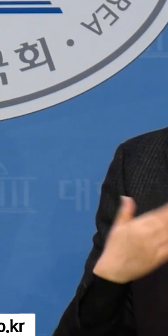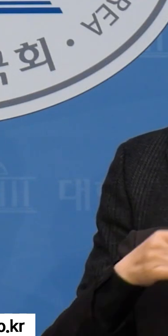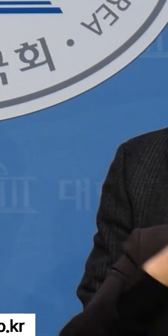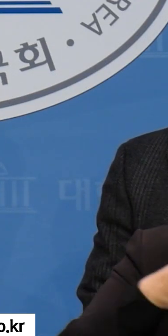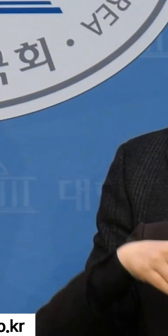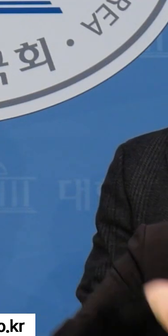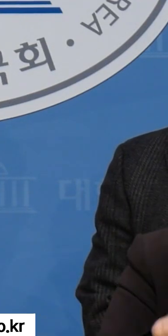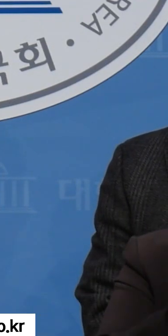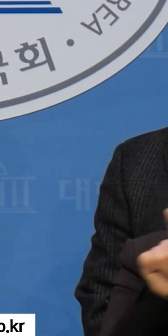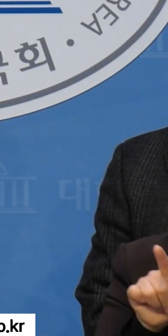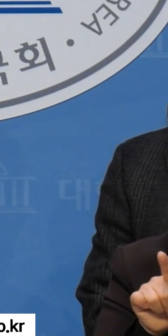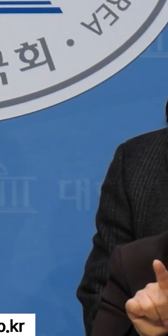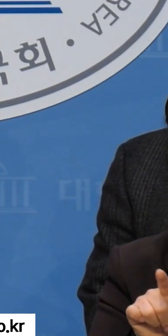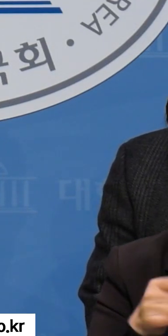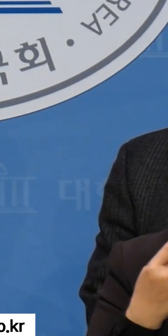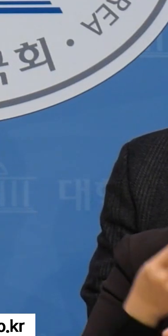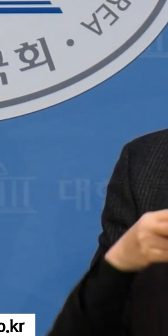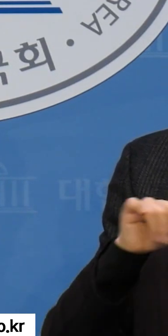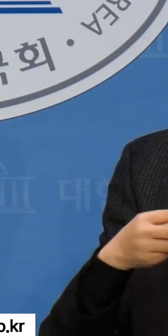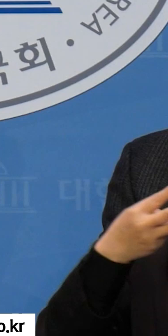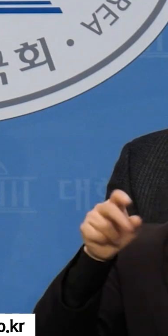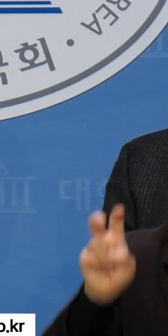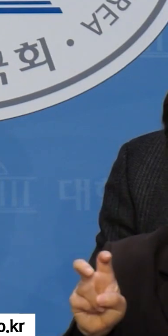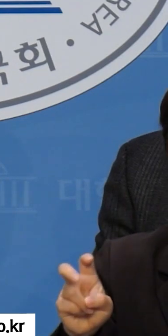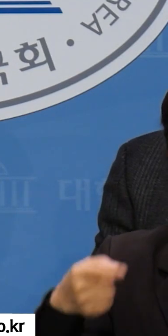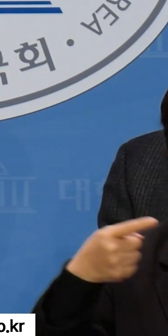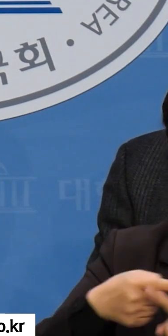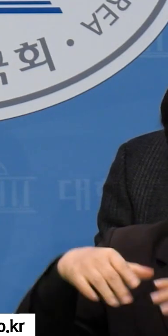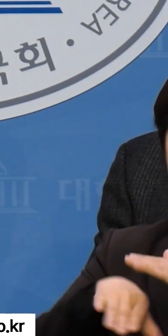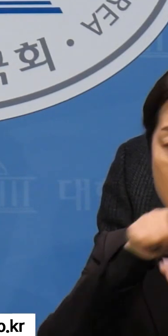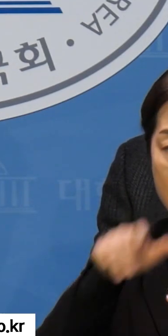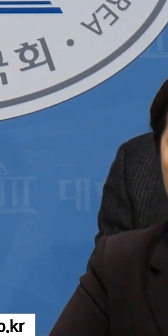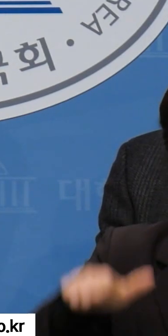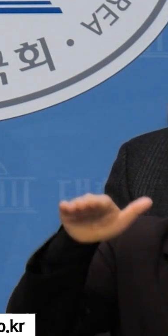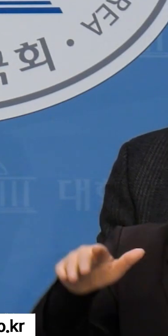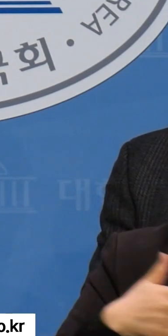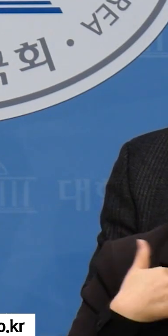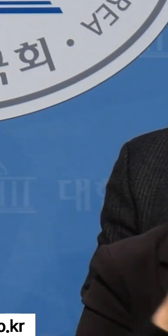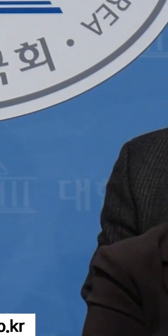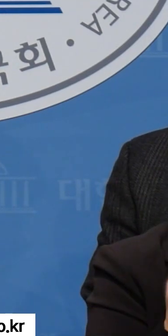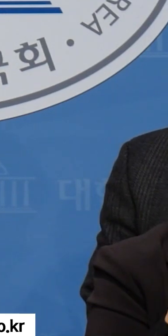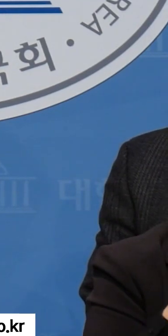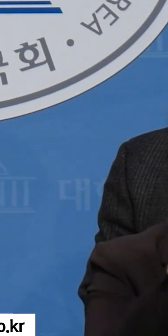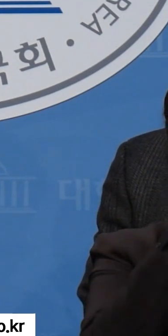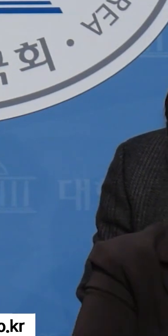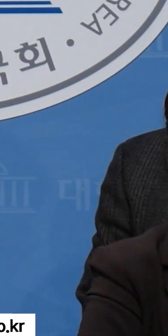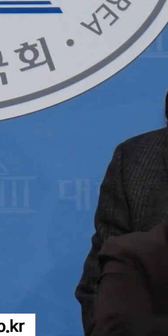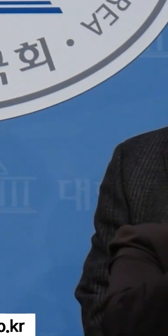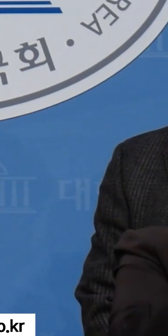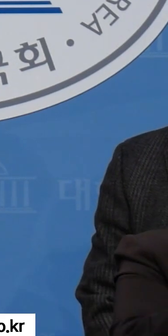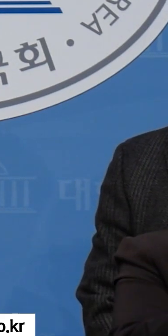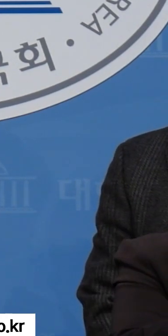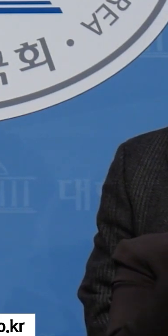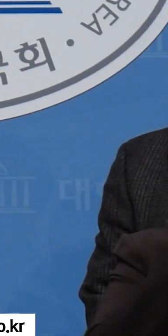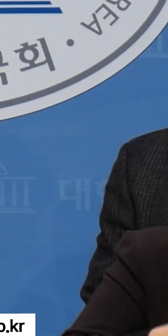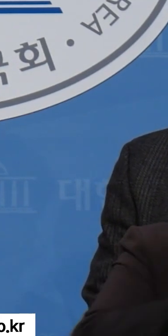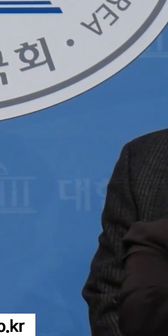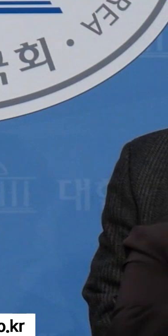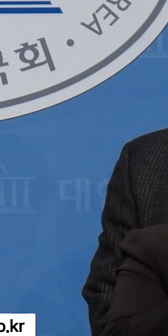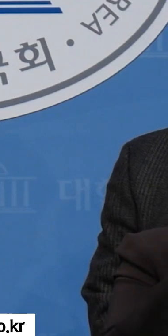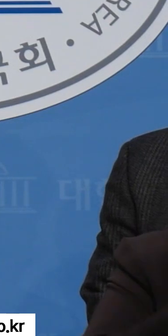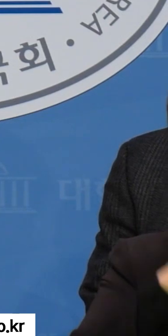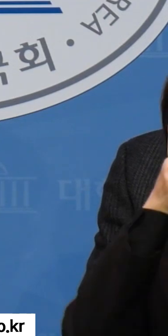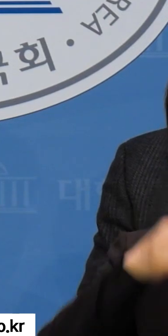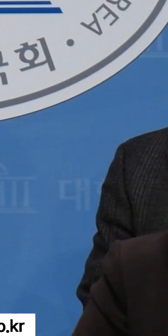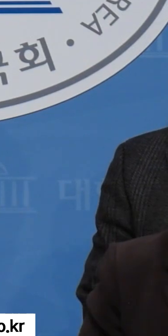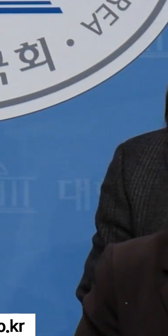물에 잠겼을 때 우리 집도 하수도가 역류해서 양동이로 물을 퍼냈습니다. 서민과 청년의 삶은 벼랑